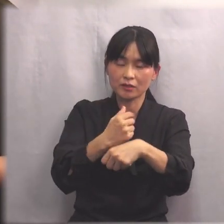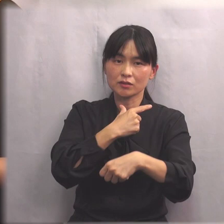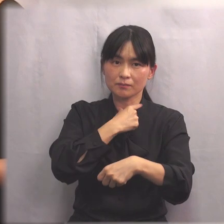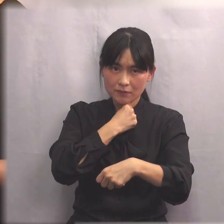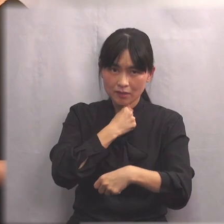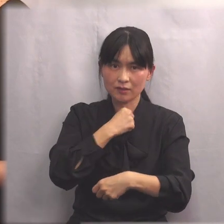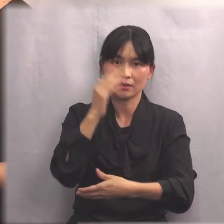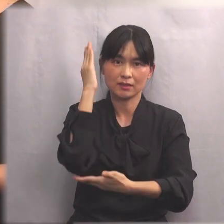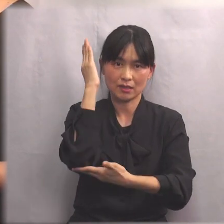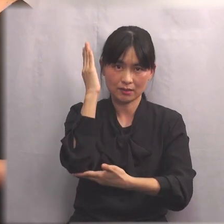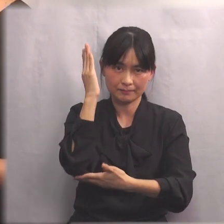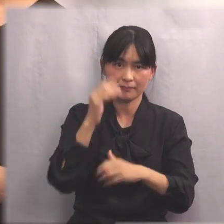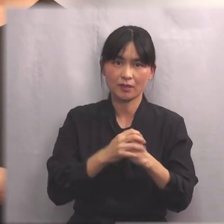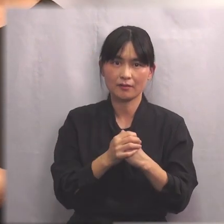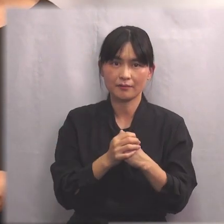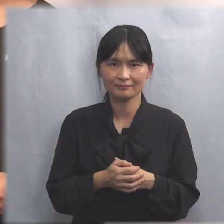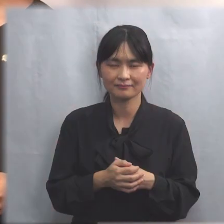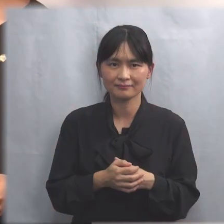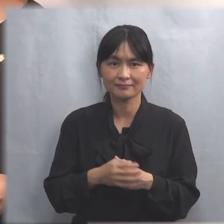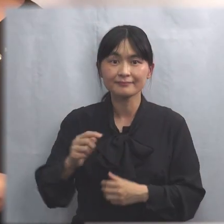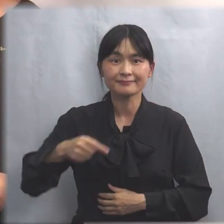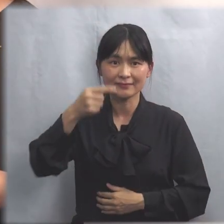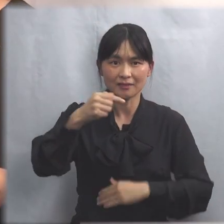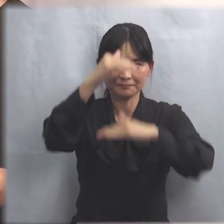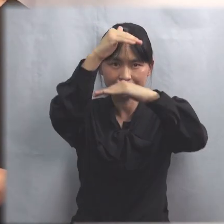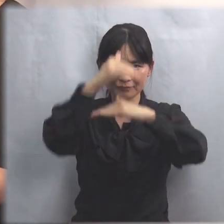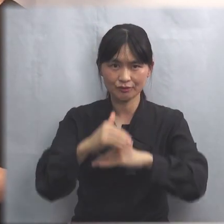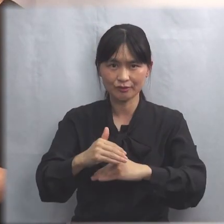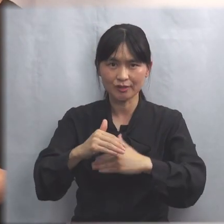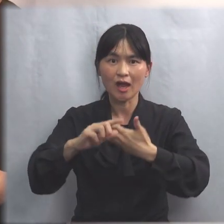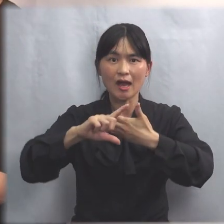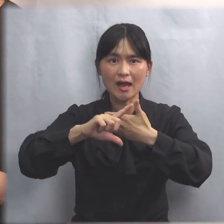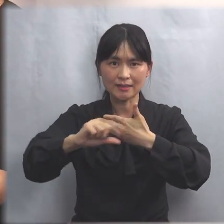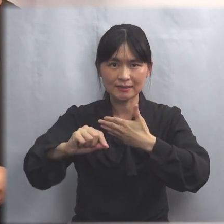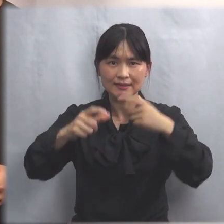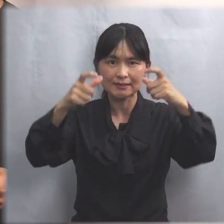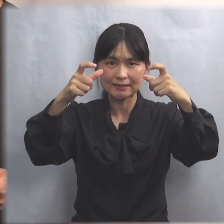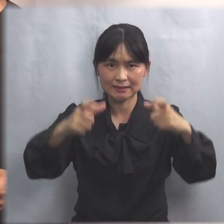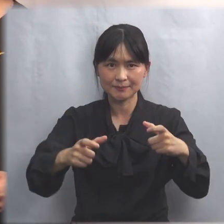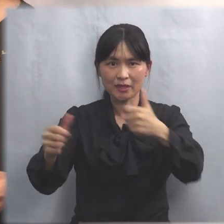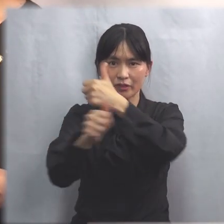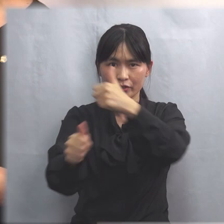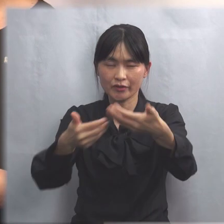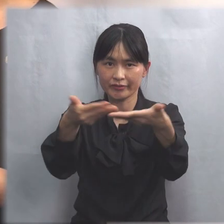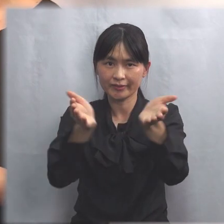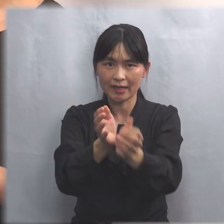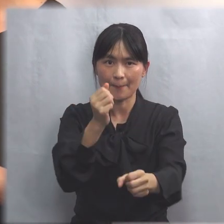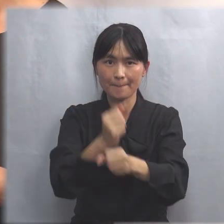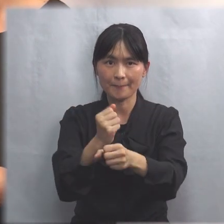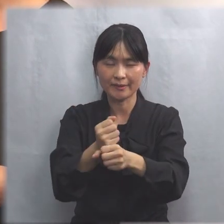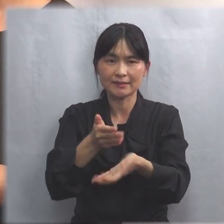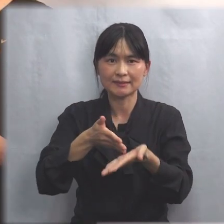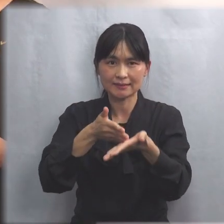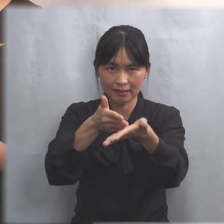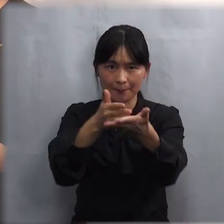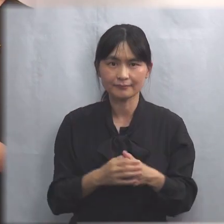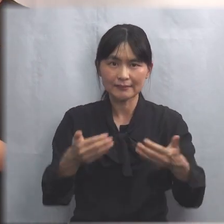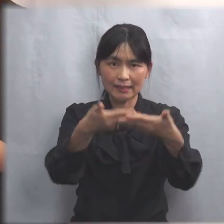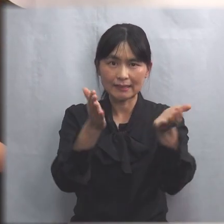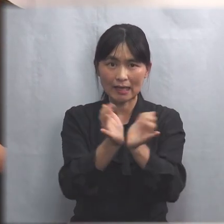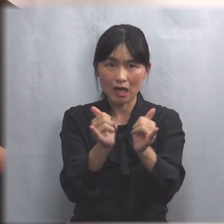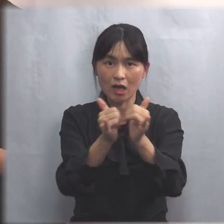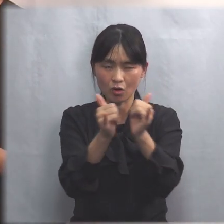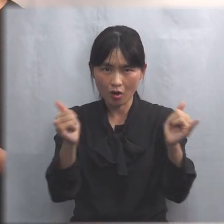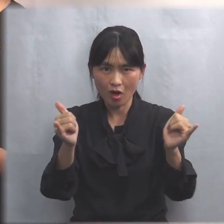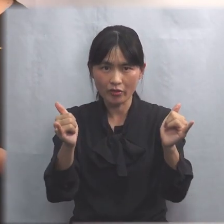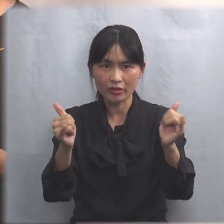도모하자라고 하는 방안입니다. 네, 다음으로는 지방의원단 시스템을 구축하자는 제안입니다. 이